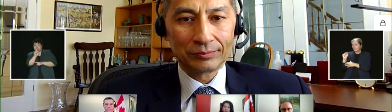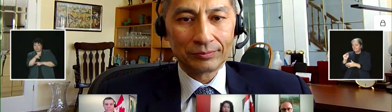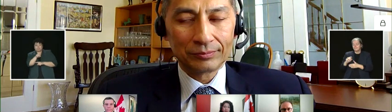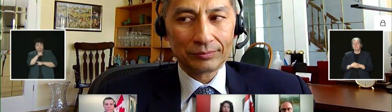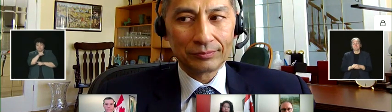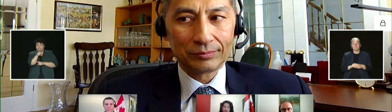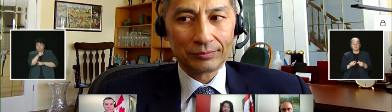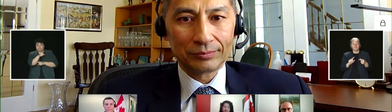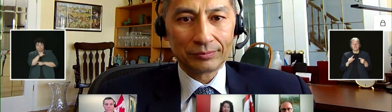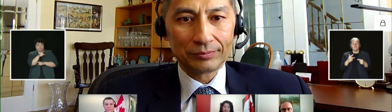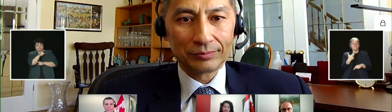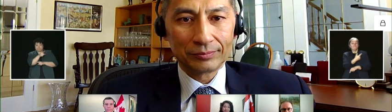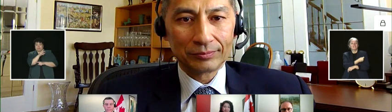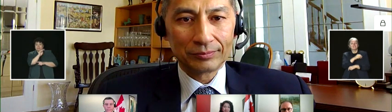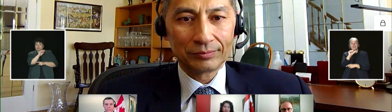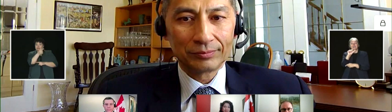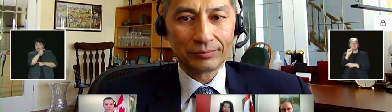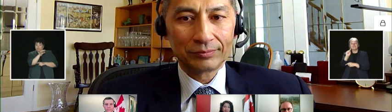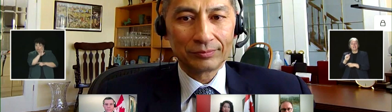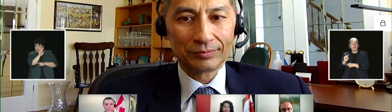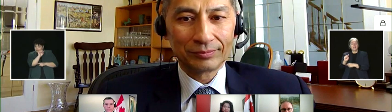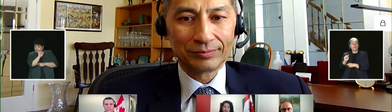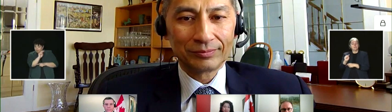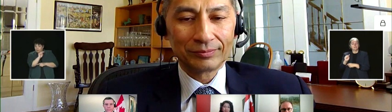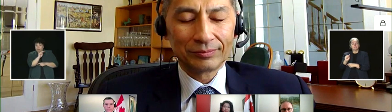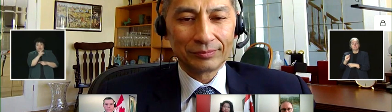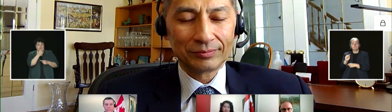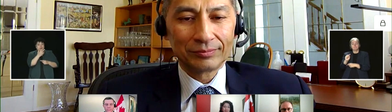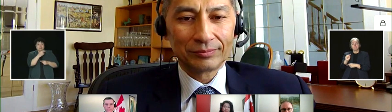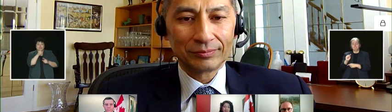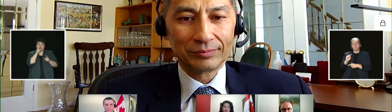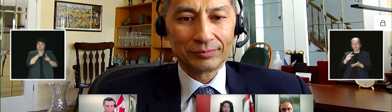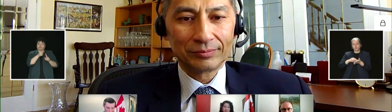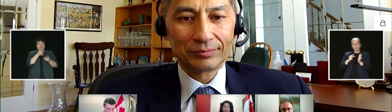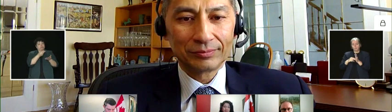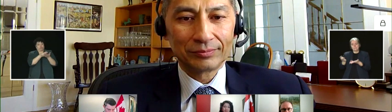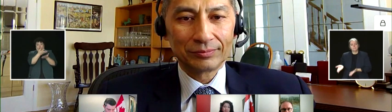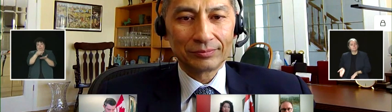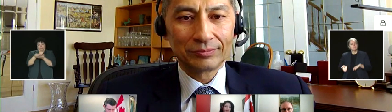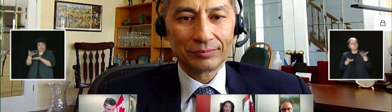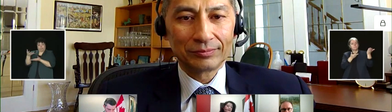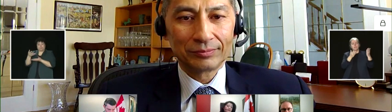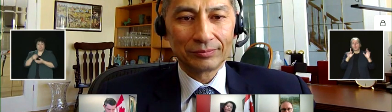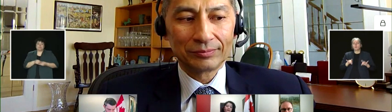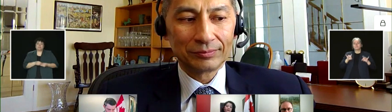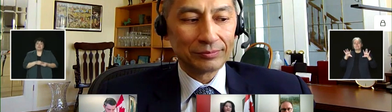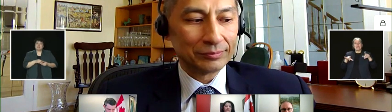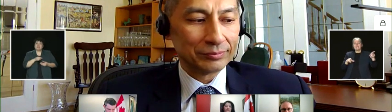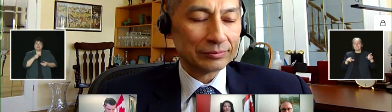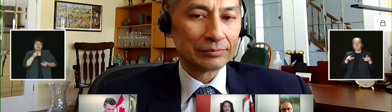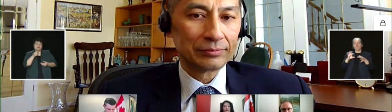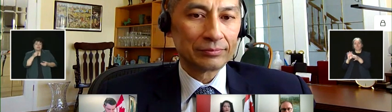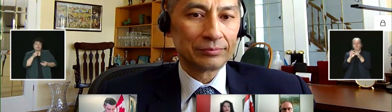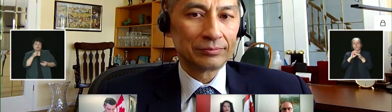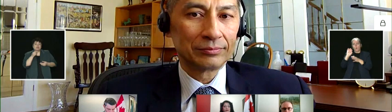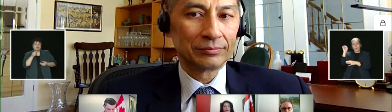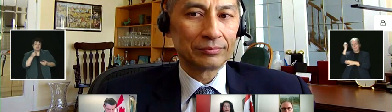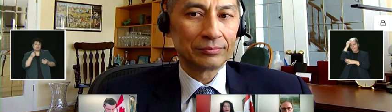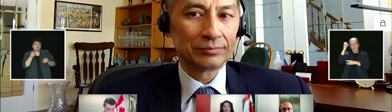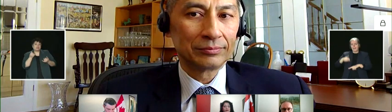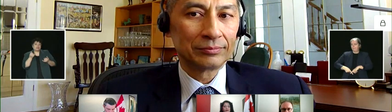Fortin. AstraZeneca s'est vu bloquer des doses destinées à l'Australie aujourd'hui par l'Union